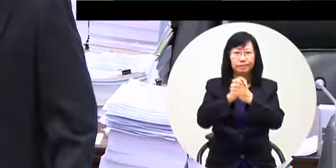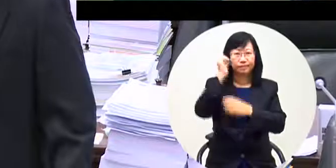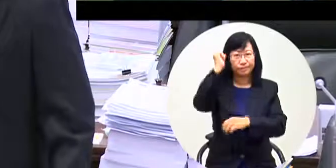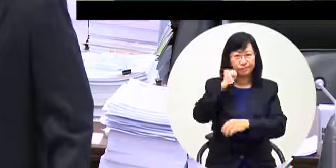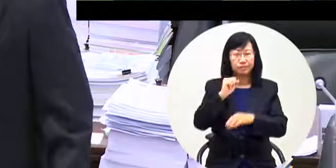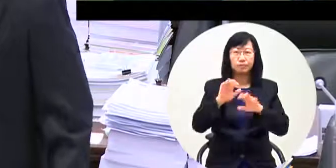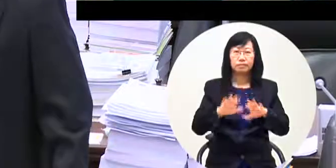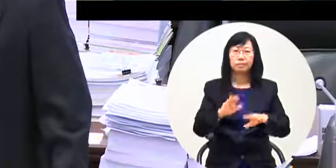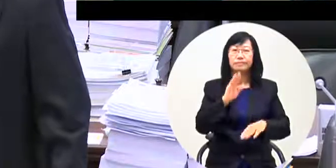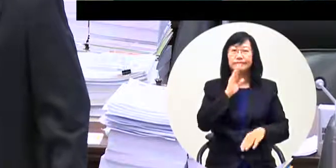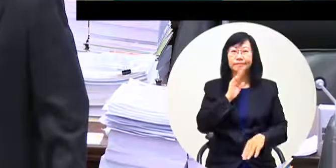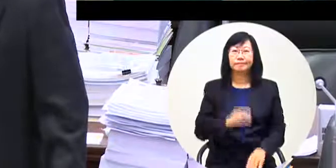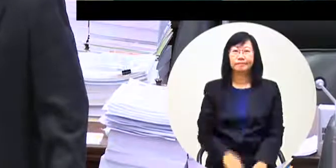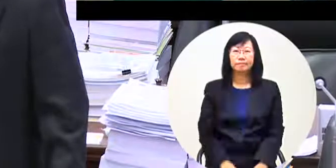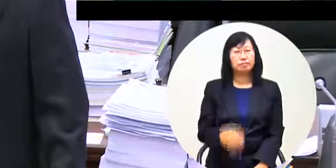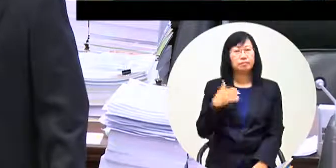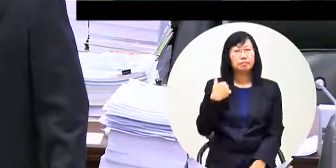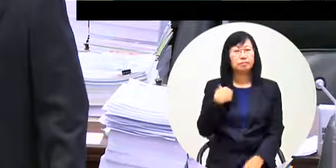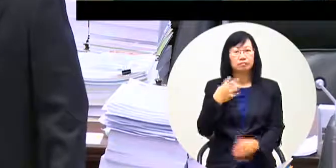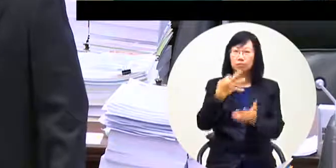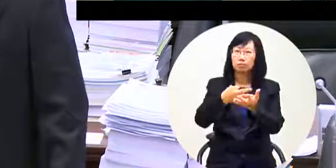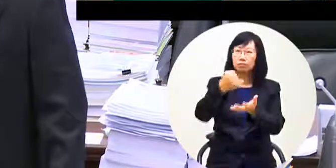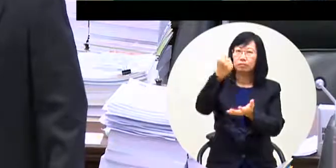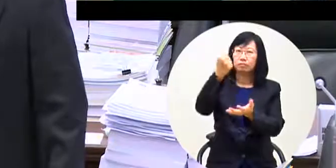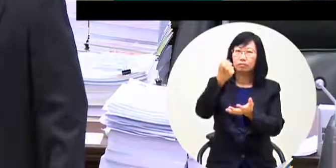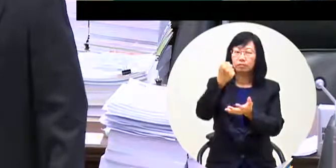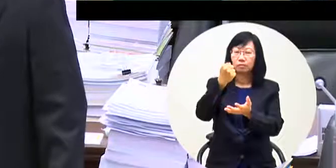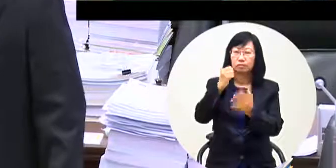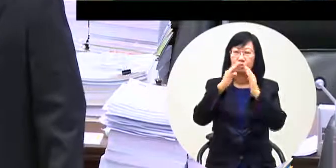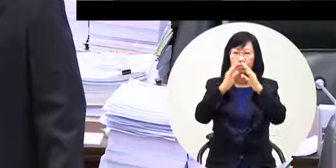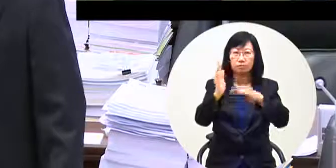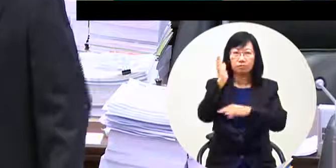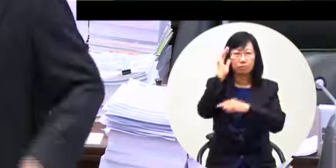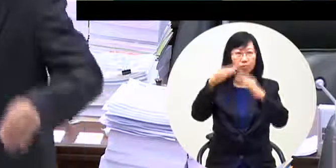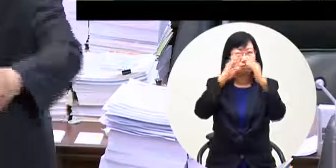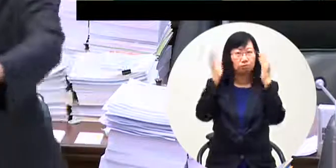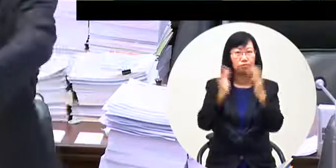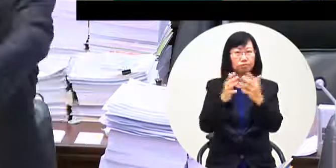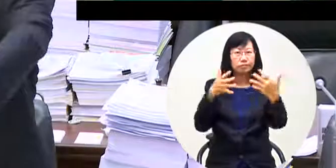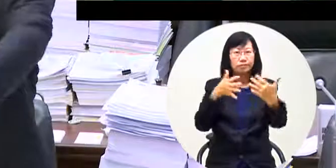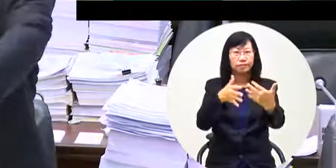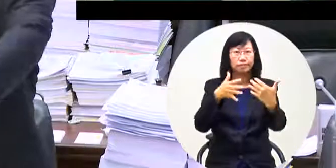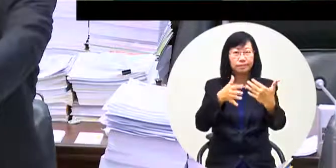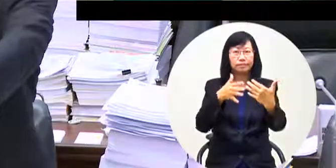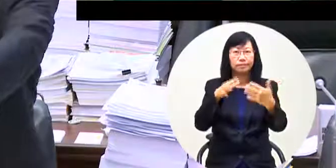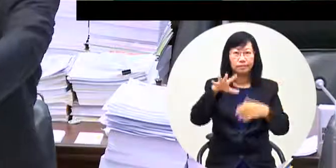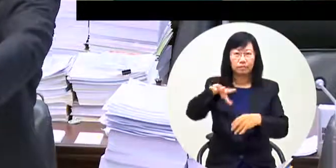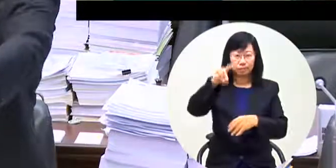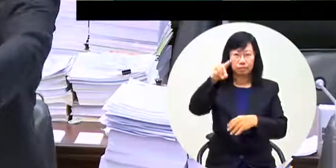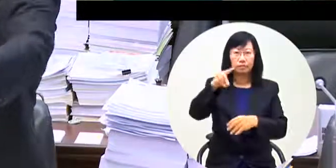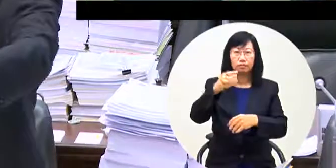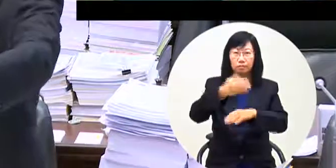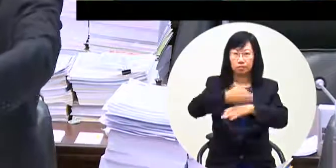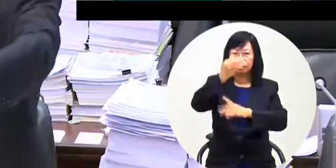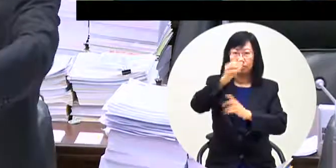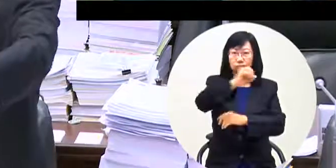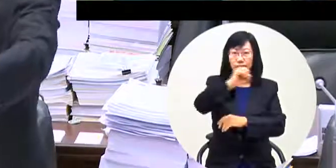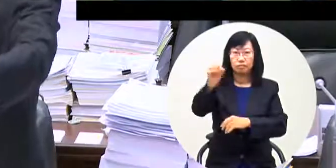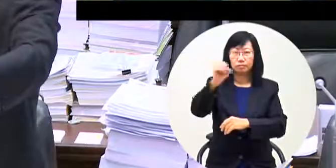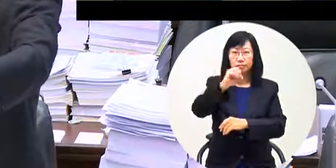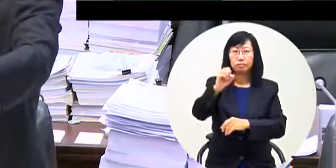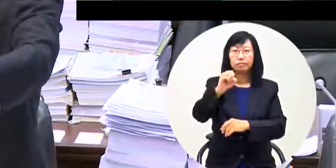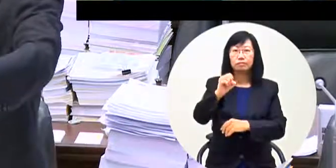第几次的市政总质询，也第一次9点哦，第一次这么早的第一炮来做总质询